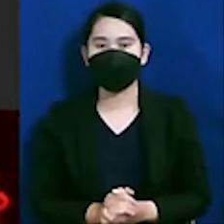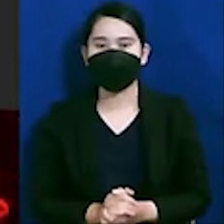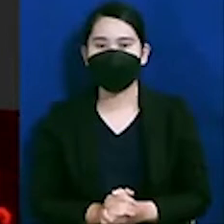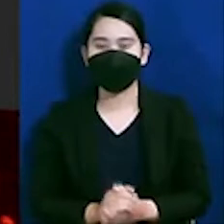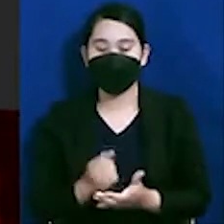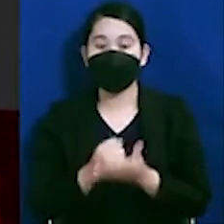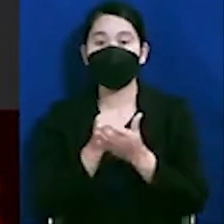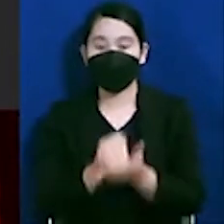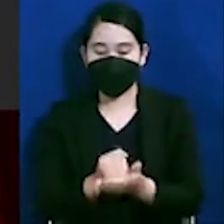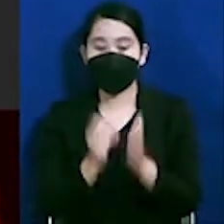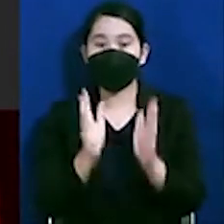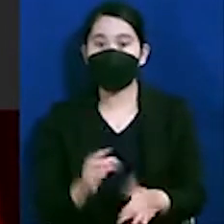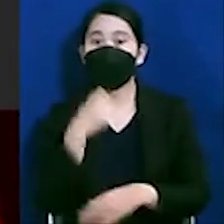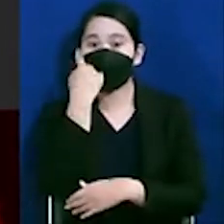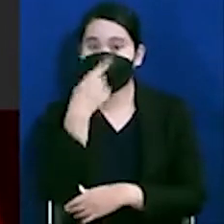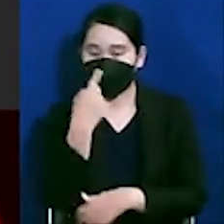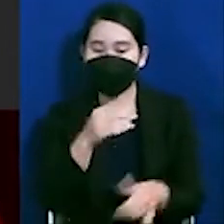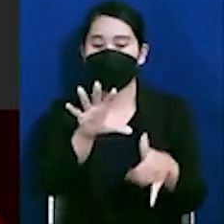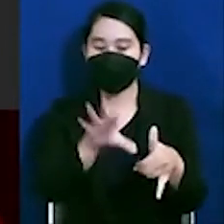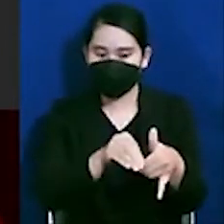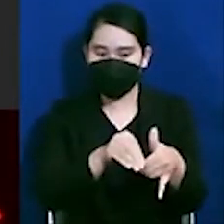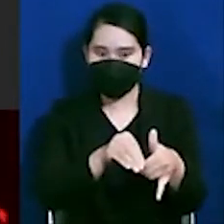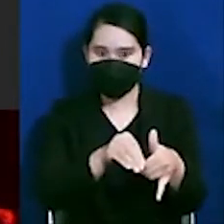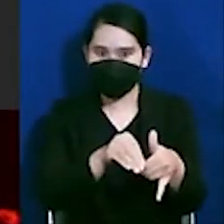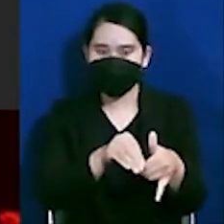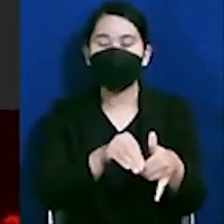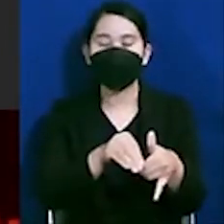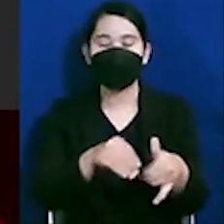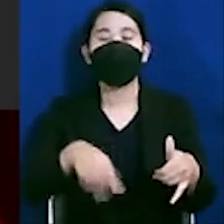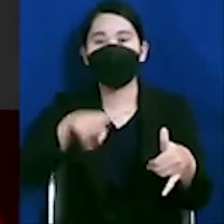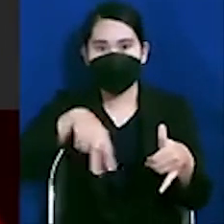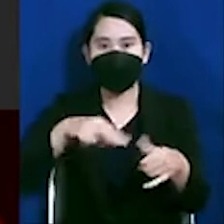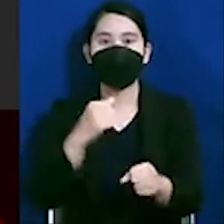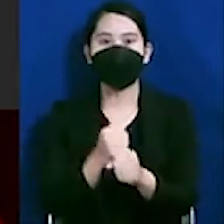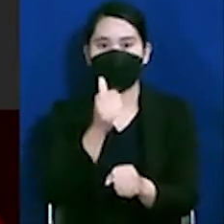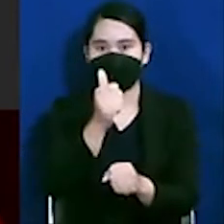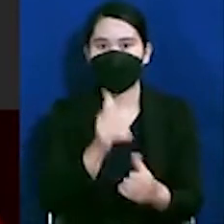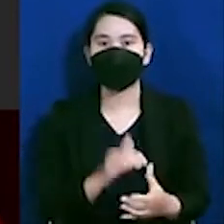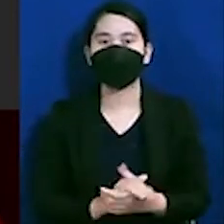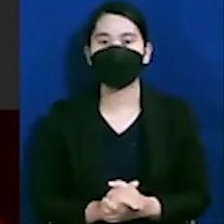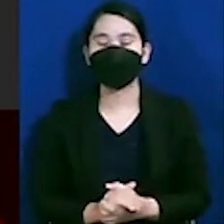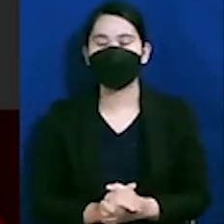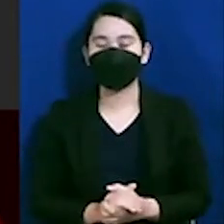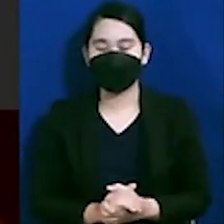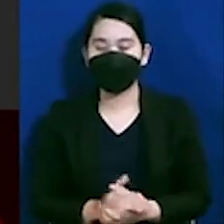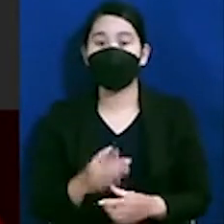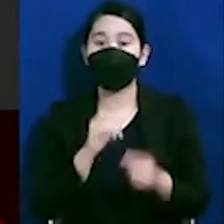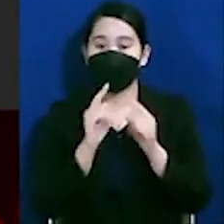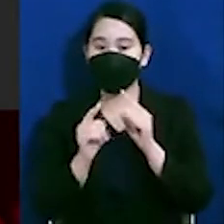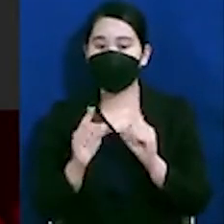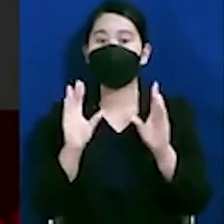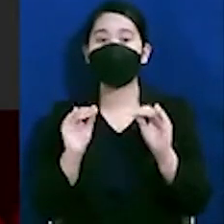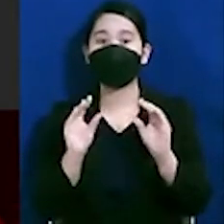ที่มีผลติดเชื้อ Positiveเนี่ยได้รับการดูแล Home isolationจากการที่ติดตามประเมินแล้วก็ได้คุยกันนะครับ